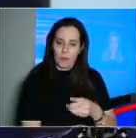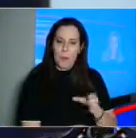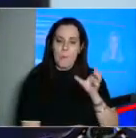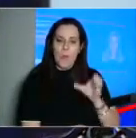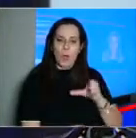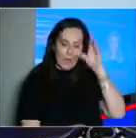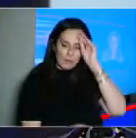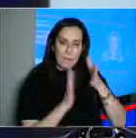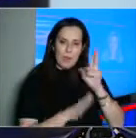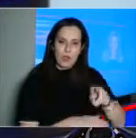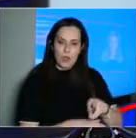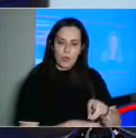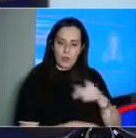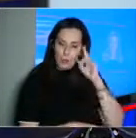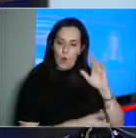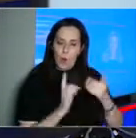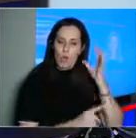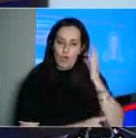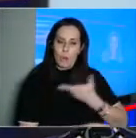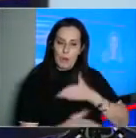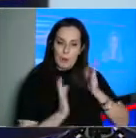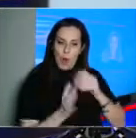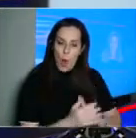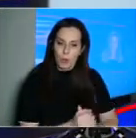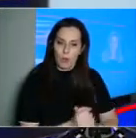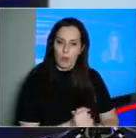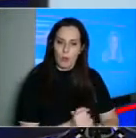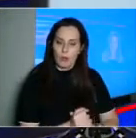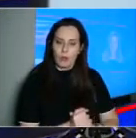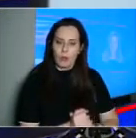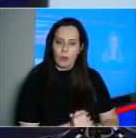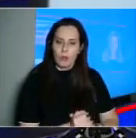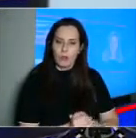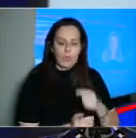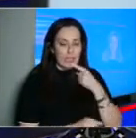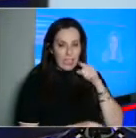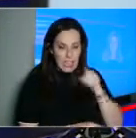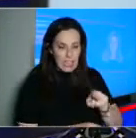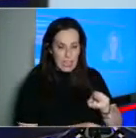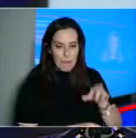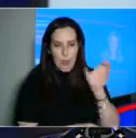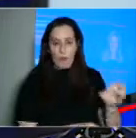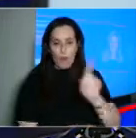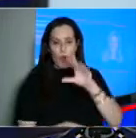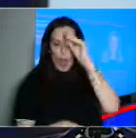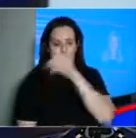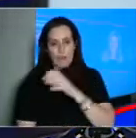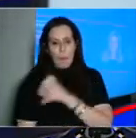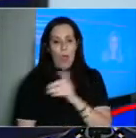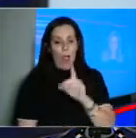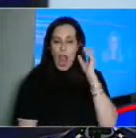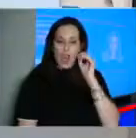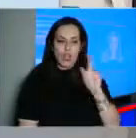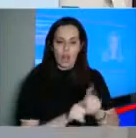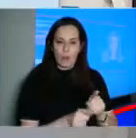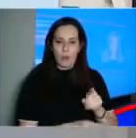לגברים מכים יש? את יודעת מה קורה לאישה שמקבלת מכות? המערכת שמה אותה במעון, ולא את הגבר במעון. כן, אתה צודק,